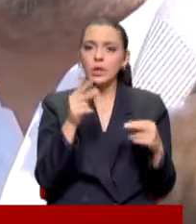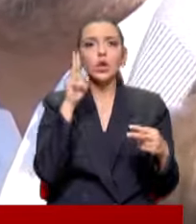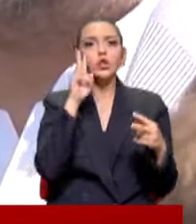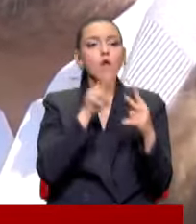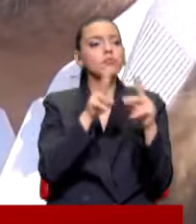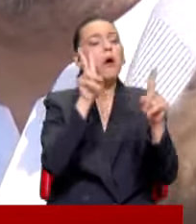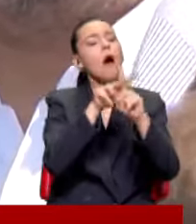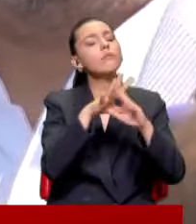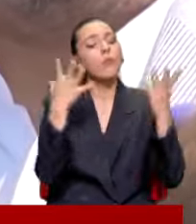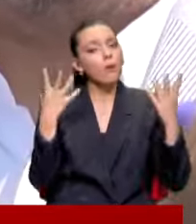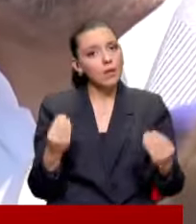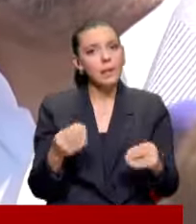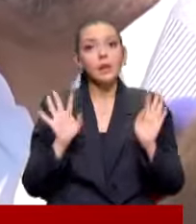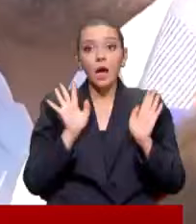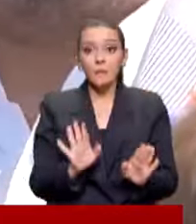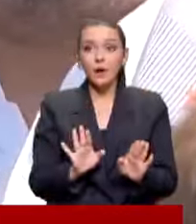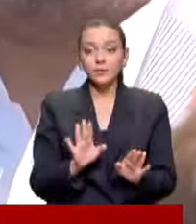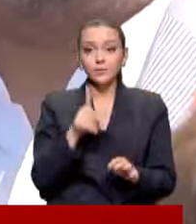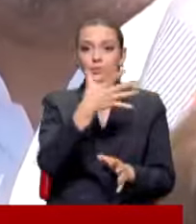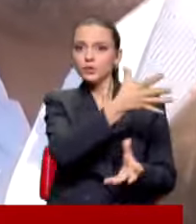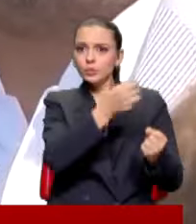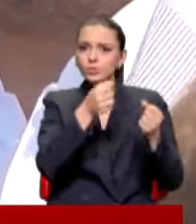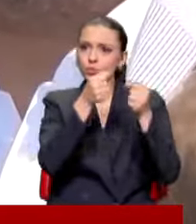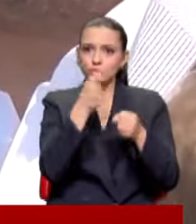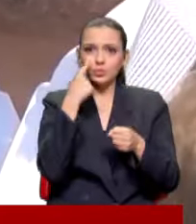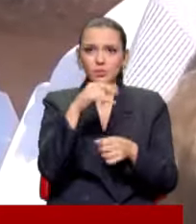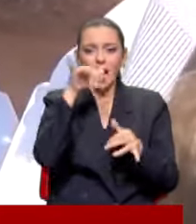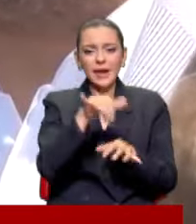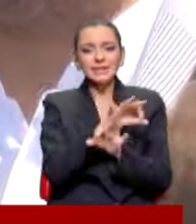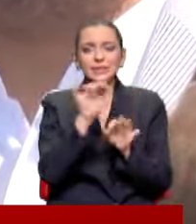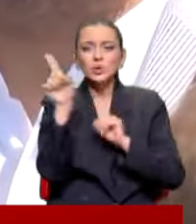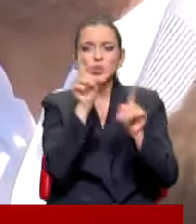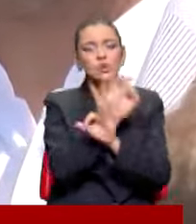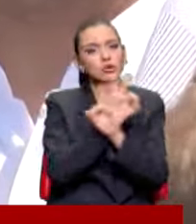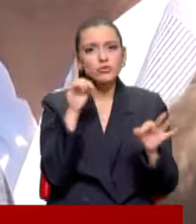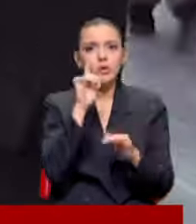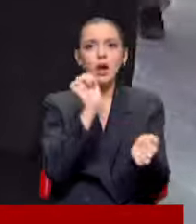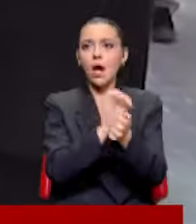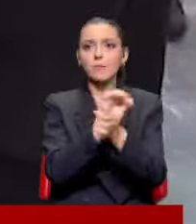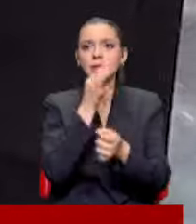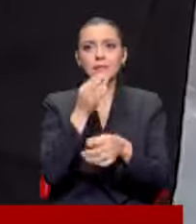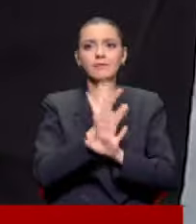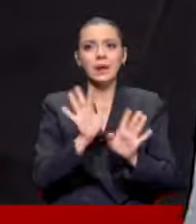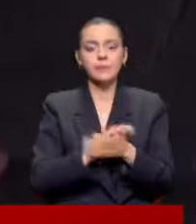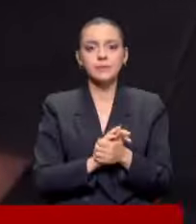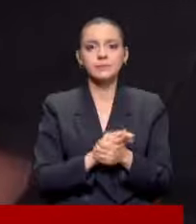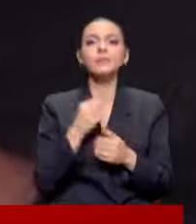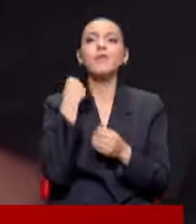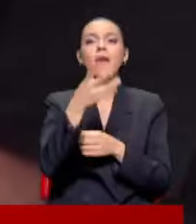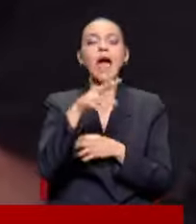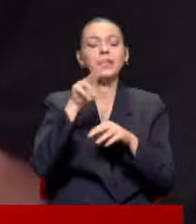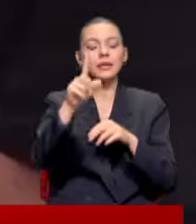görüşlerine katılmayabilirsiniz ama tutup da burada haksız, hukuksuz yere hapsedemezsiniz. Verdiği sokak